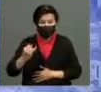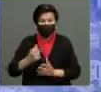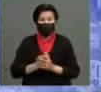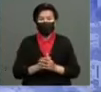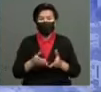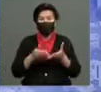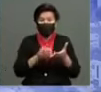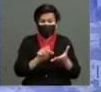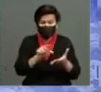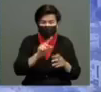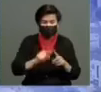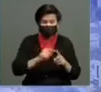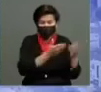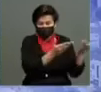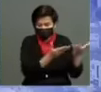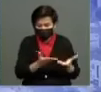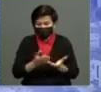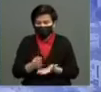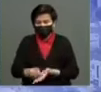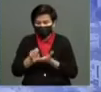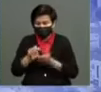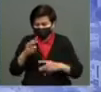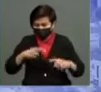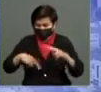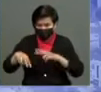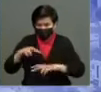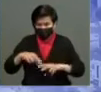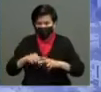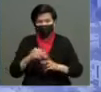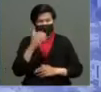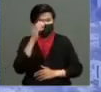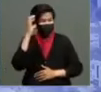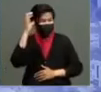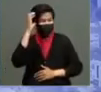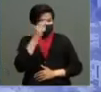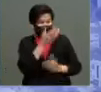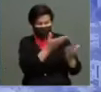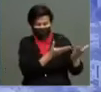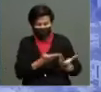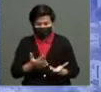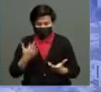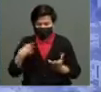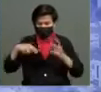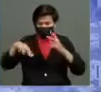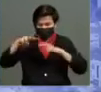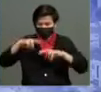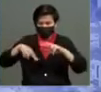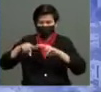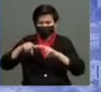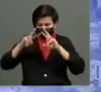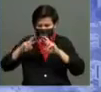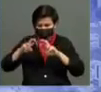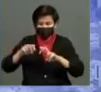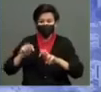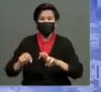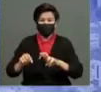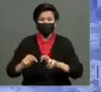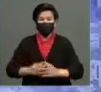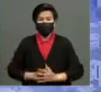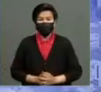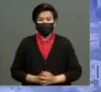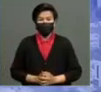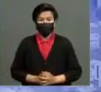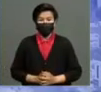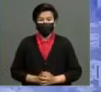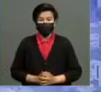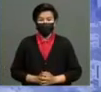ราษฎร์อะไรก็แล้วแต่นะครับทางด้านที่ผู้ที่มีความรู้ด้านนี้มอนิเตอร์ให้อยู่เพราะฉะนั้นทุกท่านผมเ